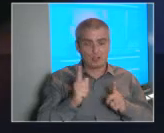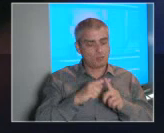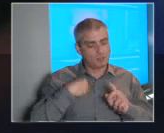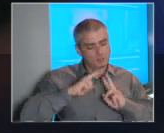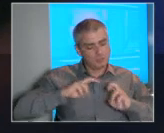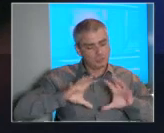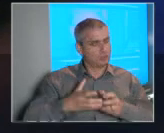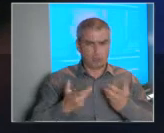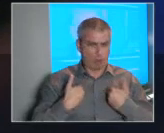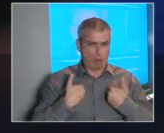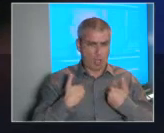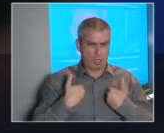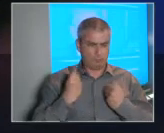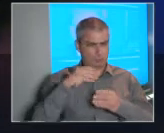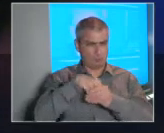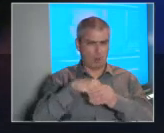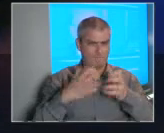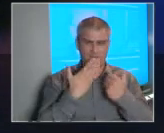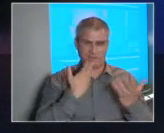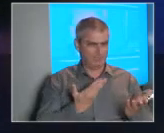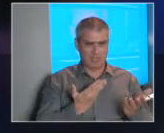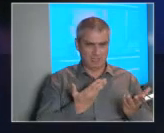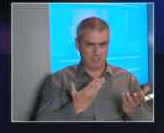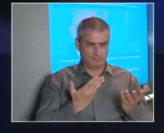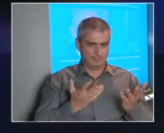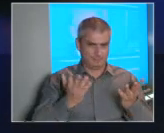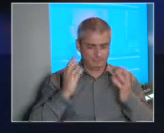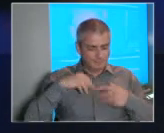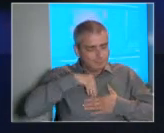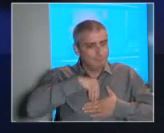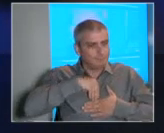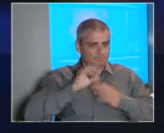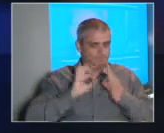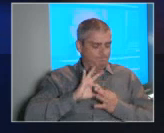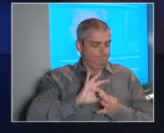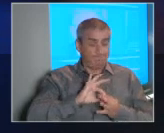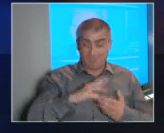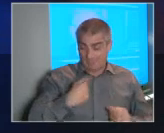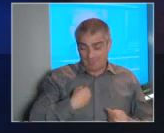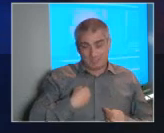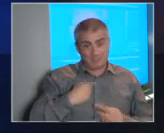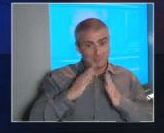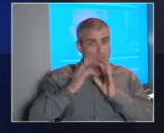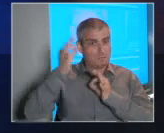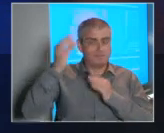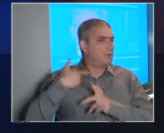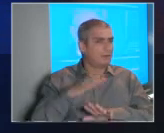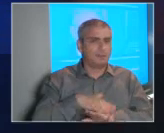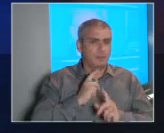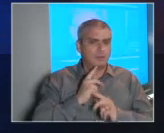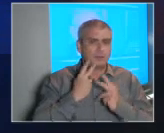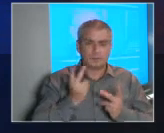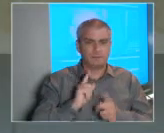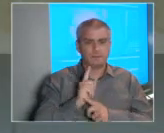כסוציולוג, לא כמישהו שמעורב בחברה הישראלית עד כל נימי נשמתו, אם אני פריפריה, האינסטינקט שלי